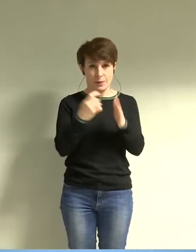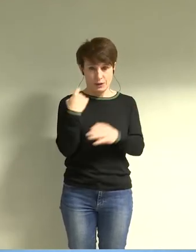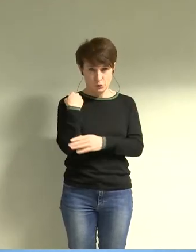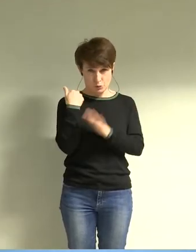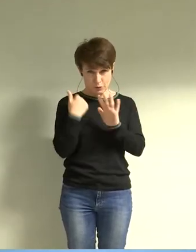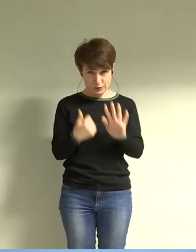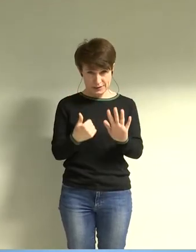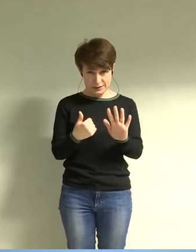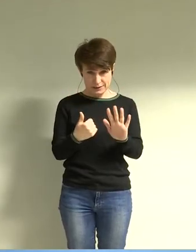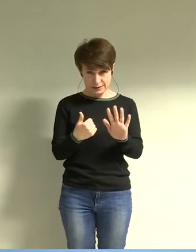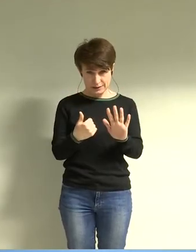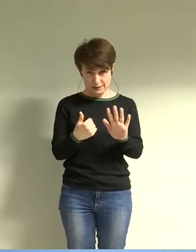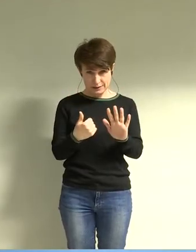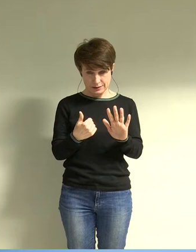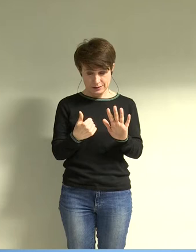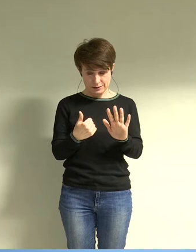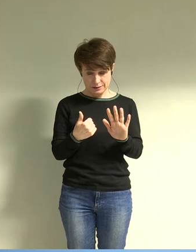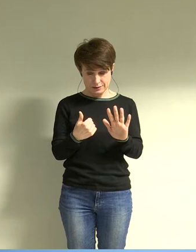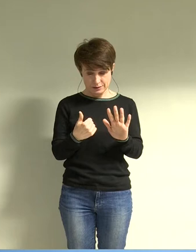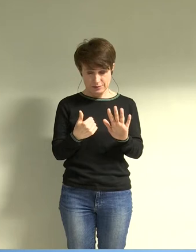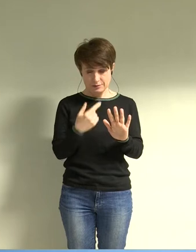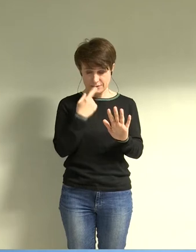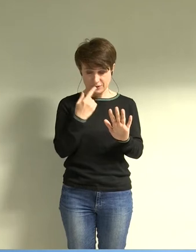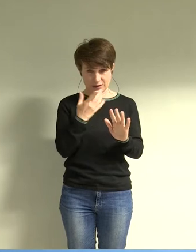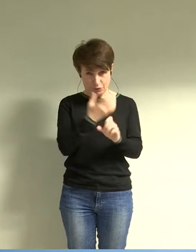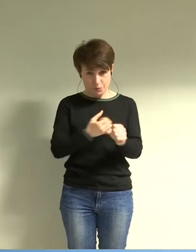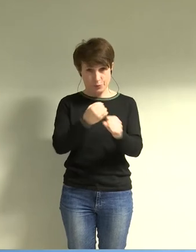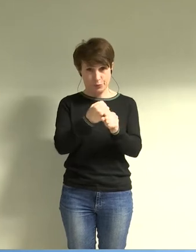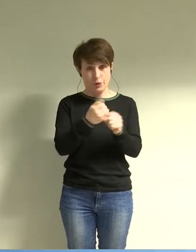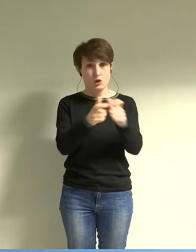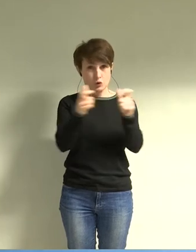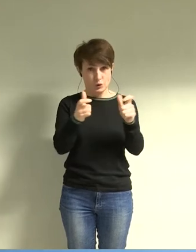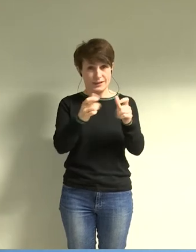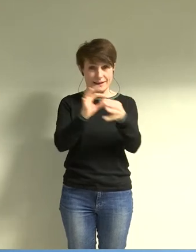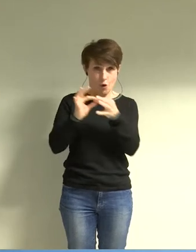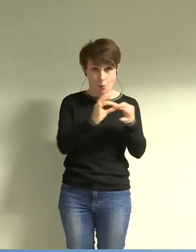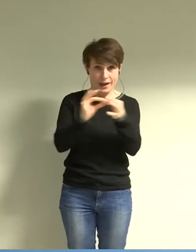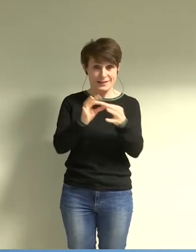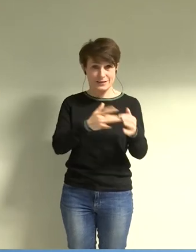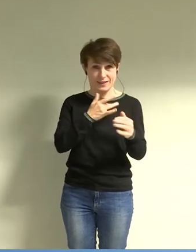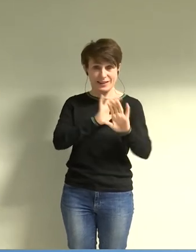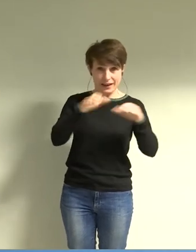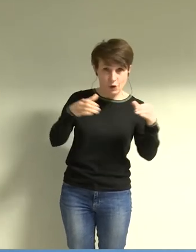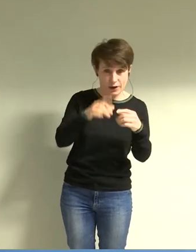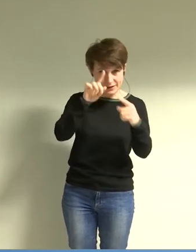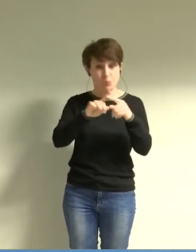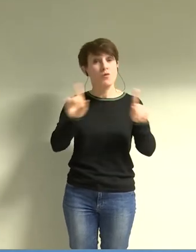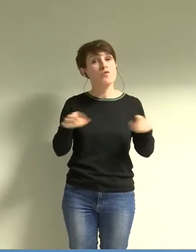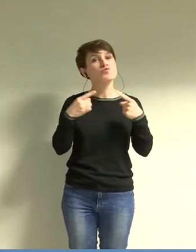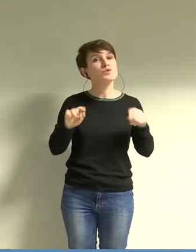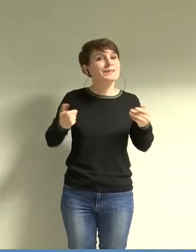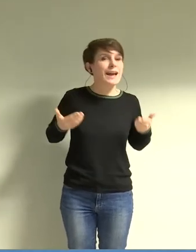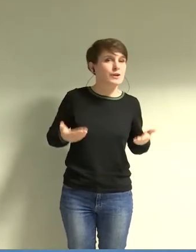des statuts d'une société coopérative d'intérêt collectif pour les musiques actuelles